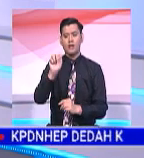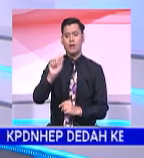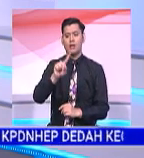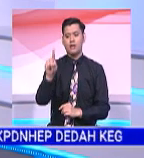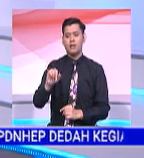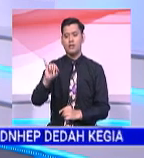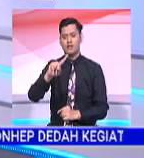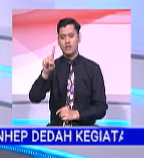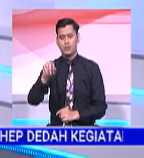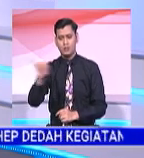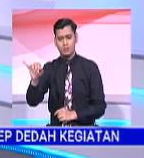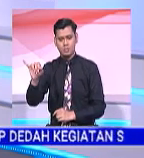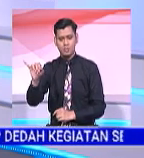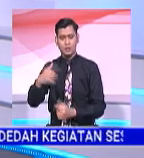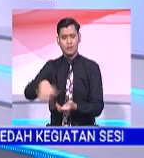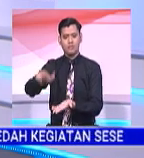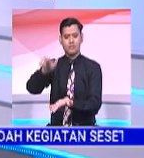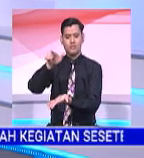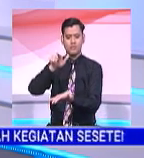bila-bila di Auditorium Permata Sari, Kompleks Penerangan dan Penyiaran Sultan Iskandar Johor Bahru bersama Taufik Salimin yang